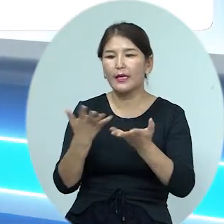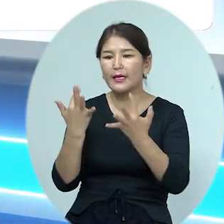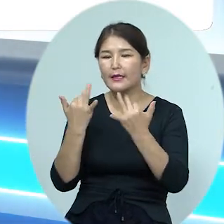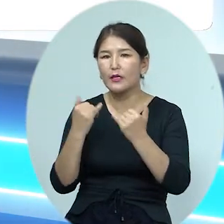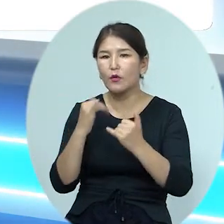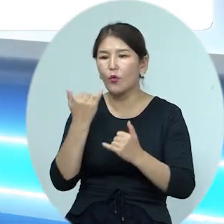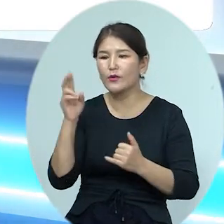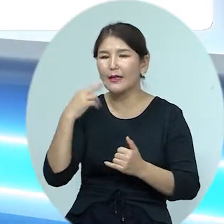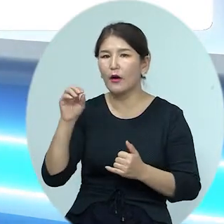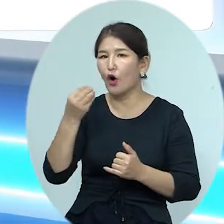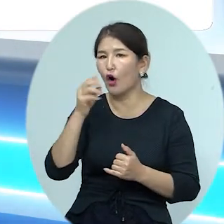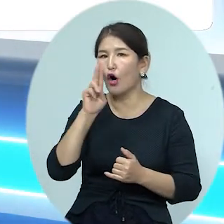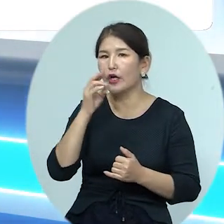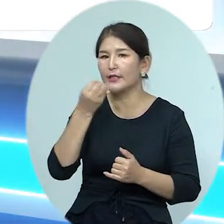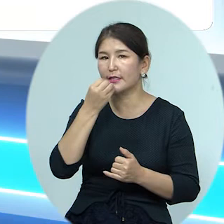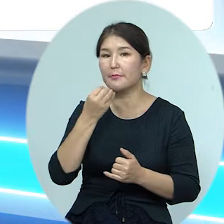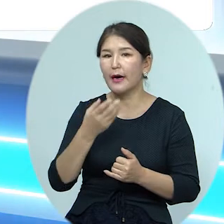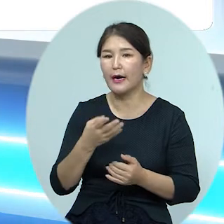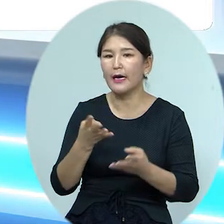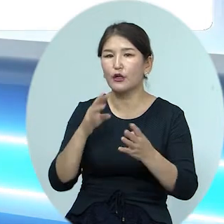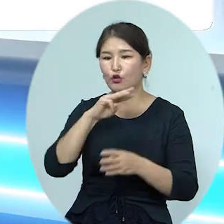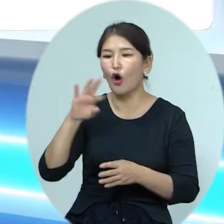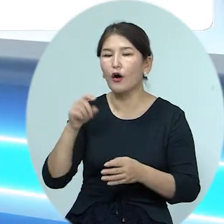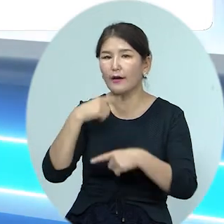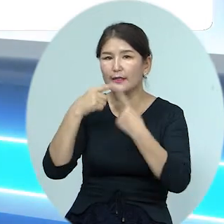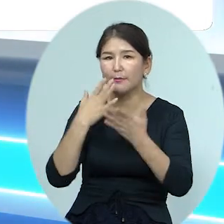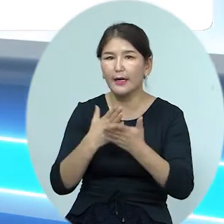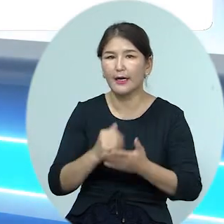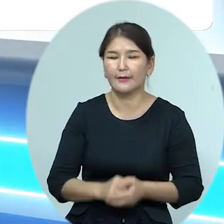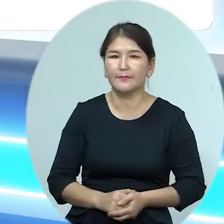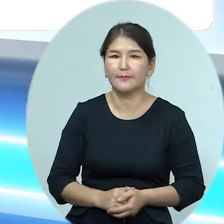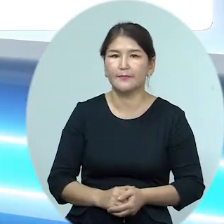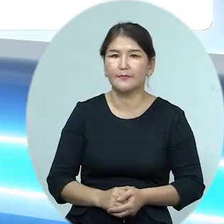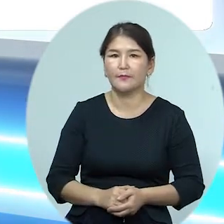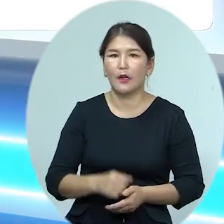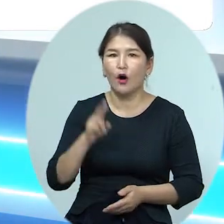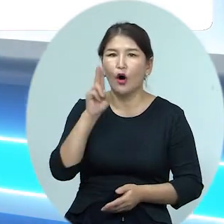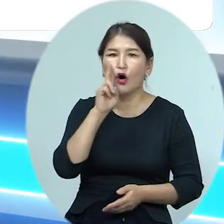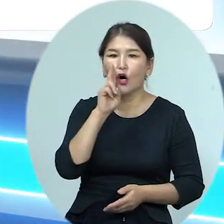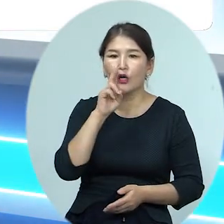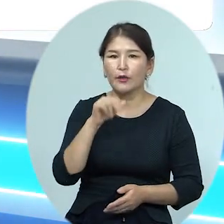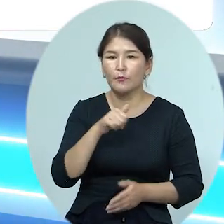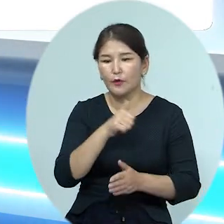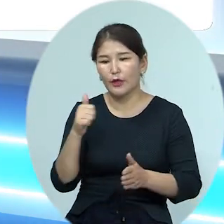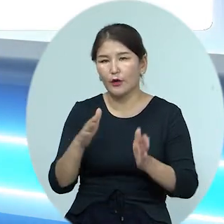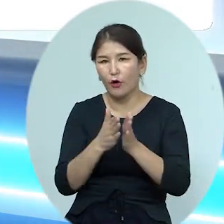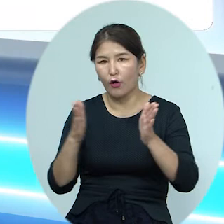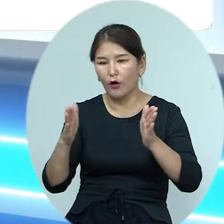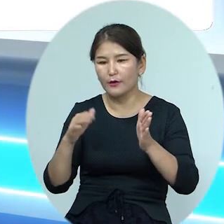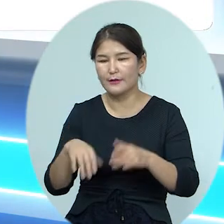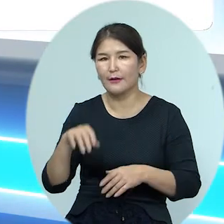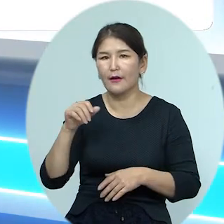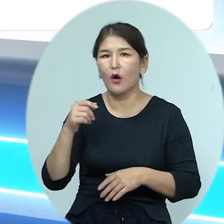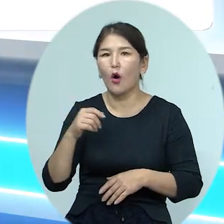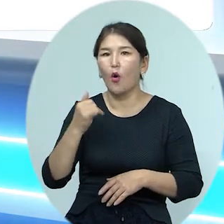ууж байгаа тоог хэлж байгаа. За энэнд бол өдрийн үндсэн хоолноос гадна хоол хооронд идэж байгаа амттан,